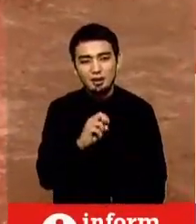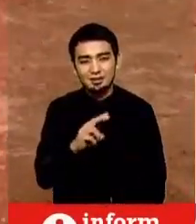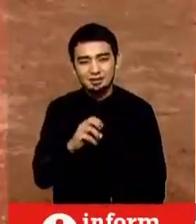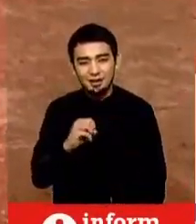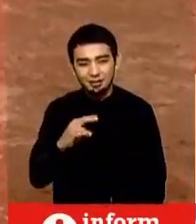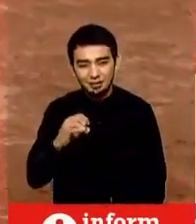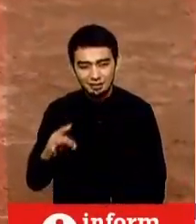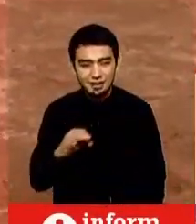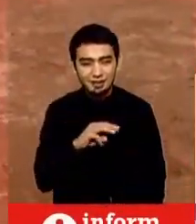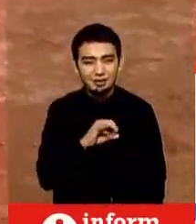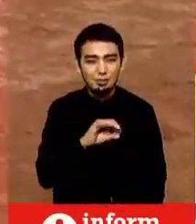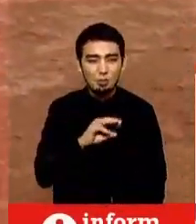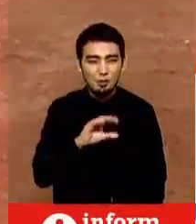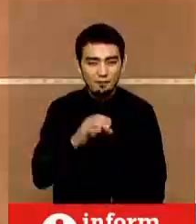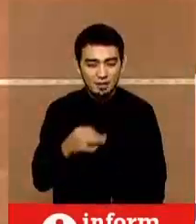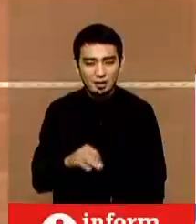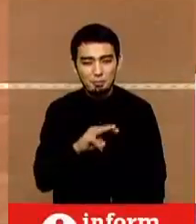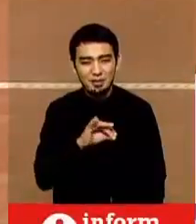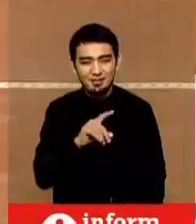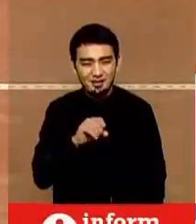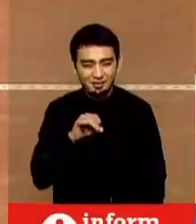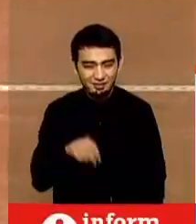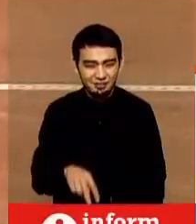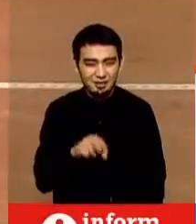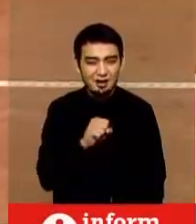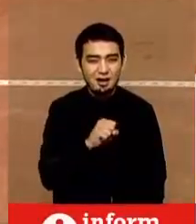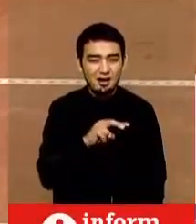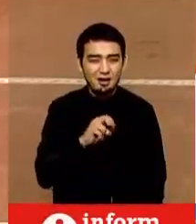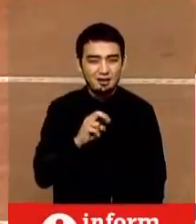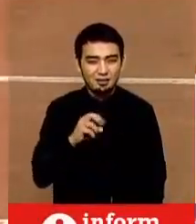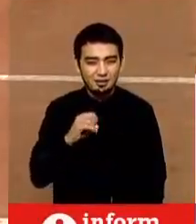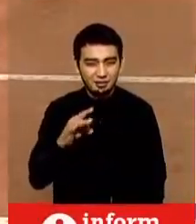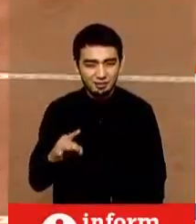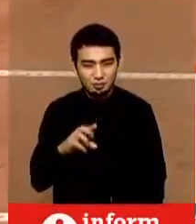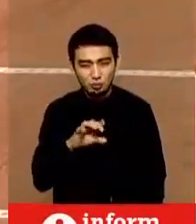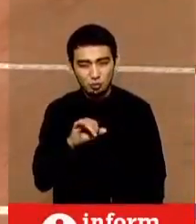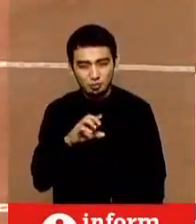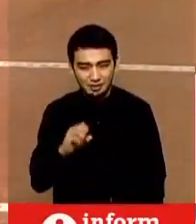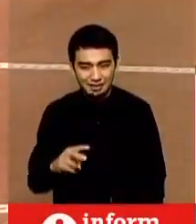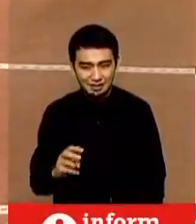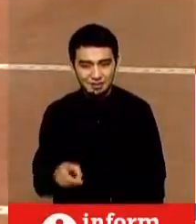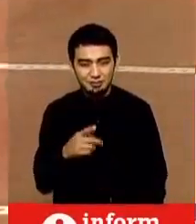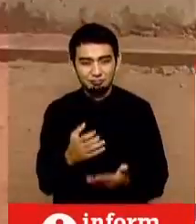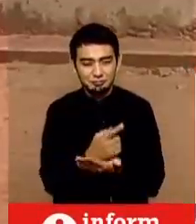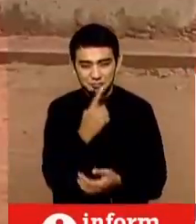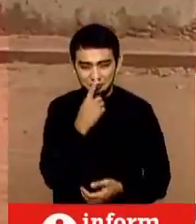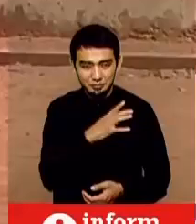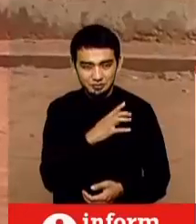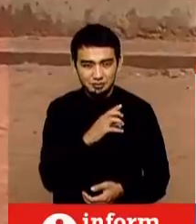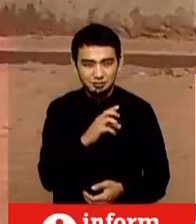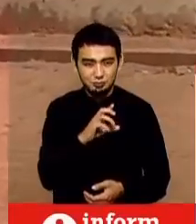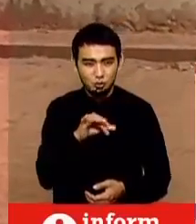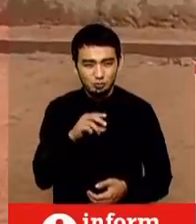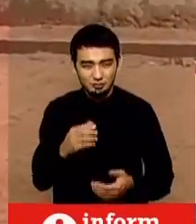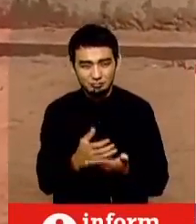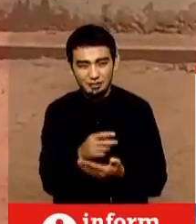Недовесов, Тимофей Скатов, Михаил Кукушкин, Андрей Голубев и Александр Бублик. Александр Недовесов недавно выиграл свой первый в карьере титул уровня